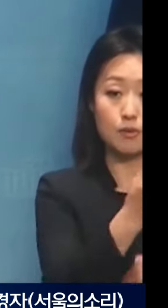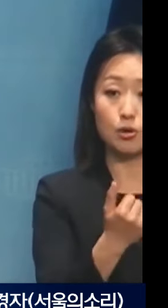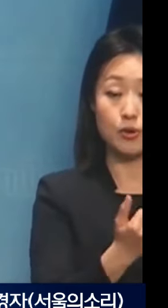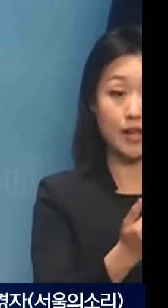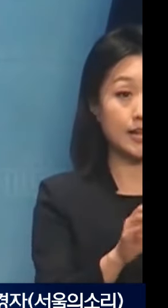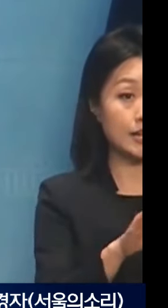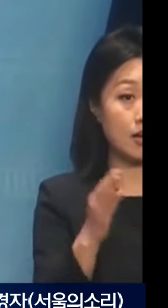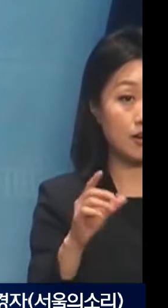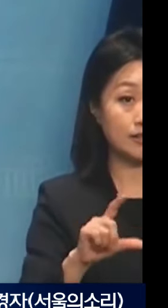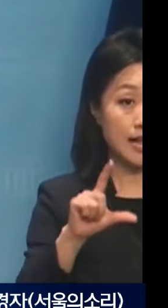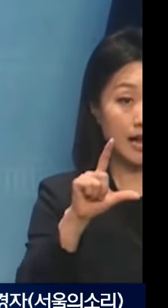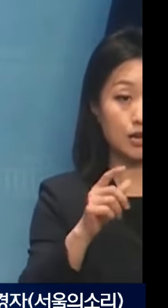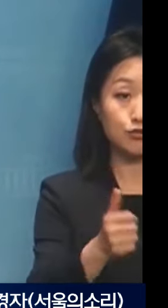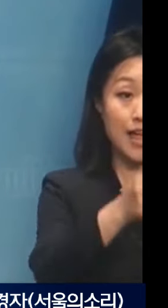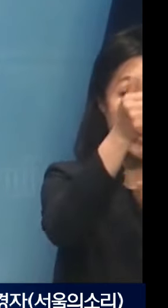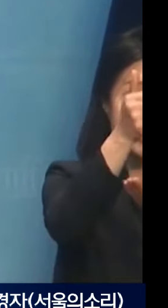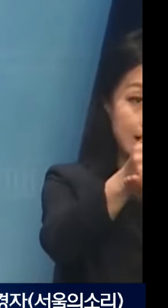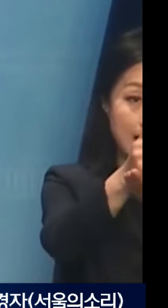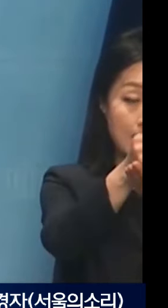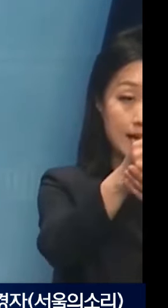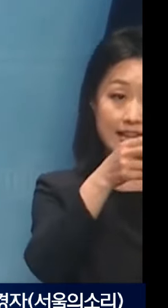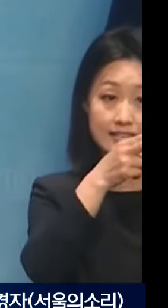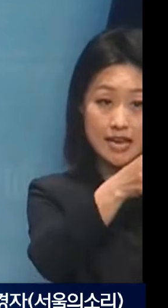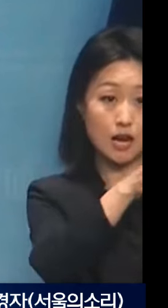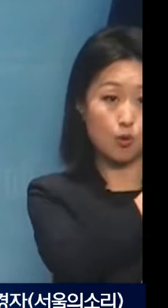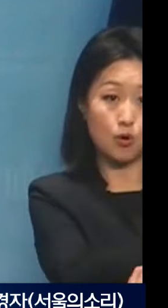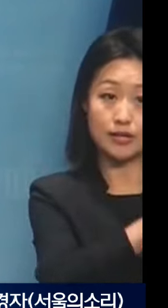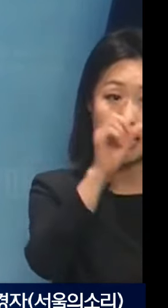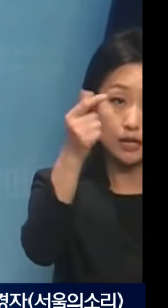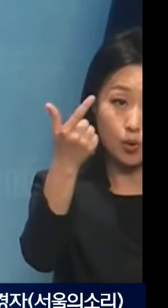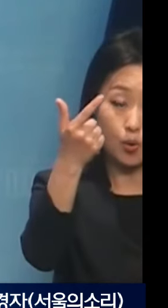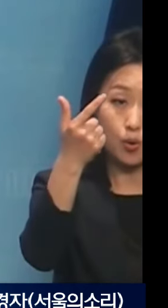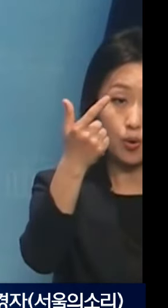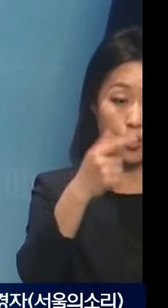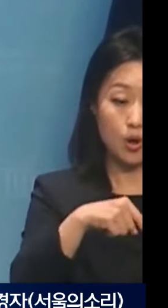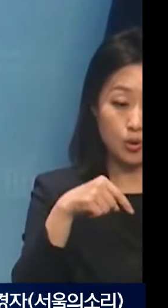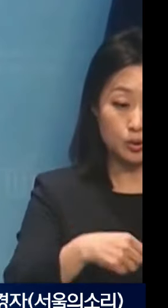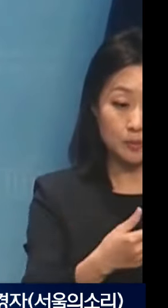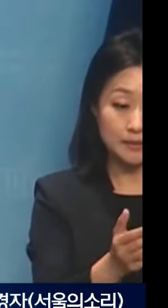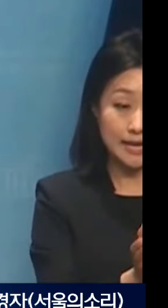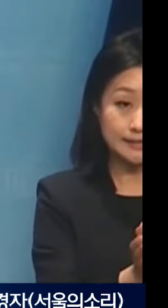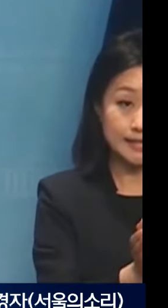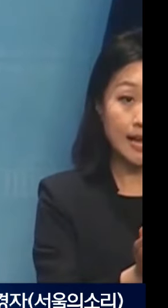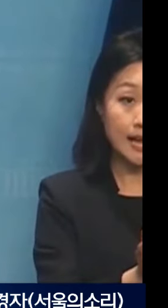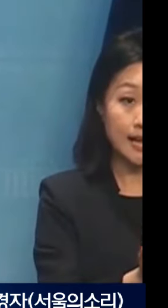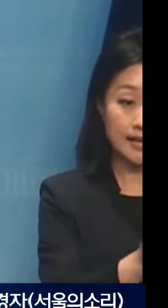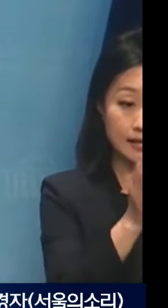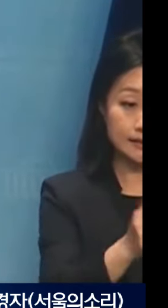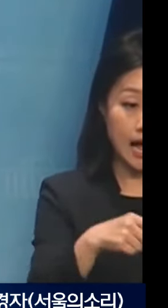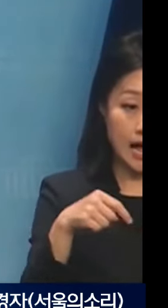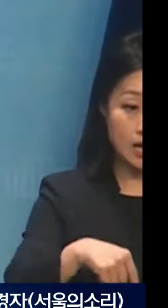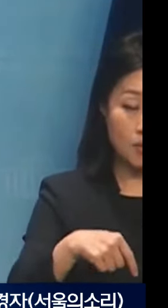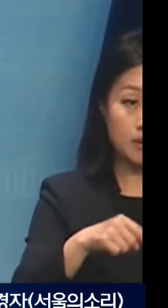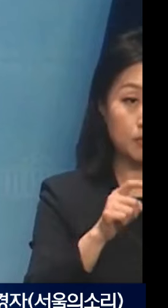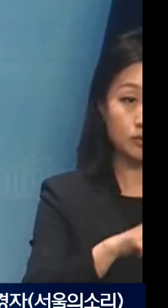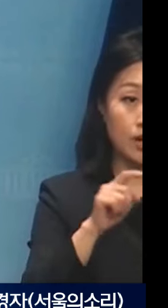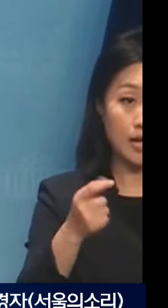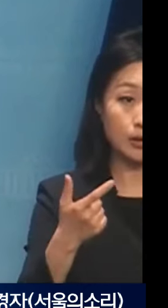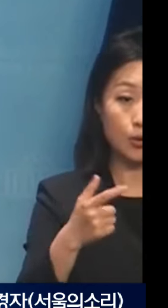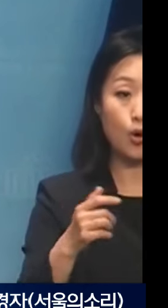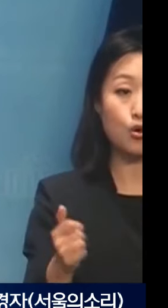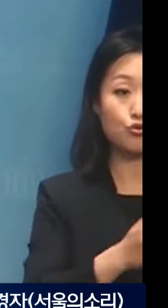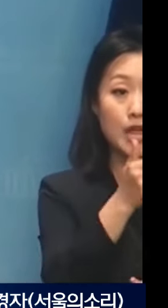일정은 국회의장의 재량권도 아니고 교섭단체 대표 간의 협의 대상도 아닙니다.